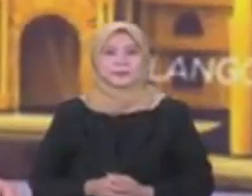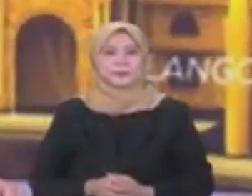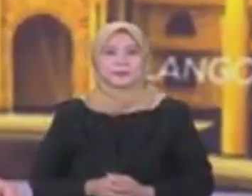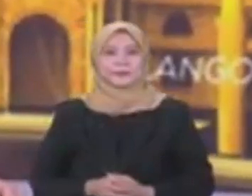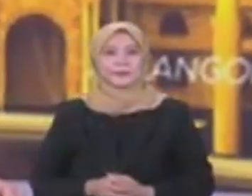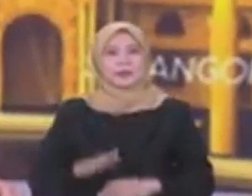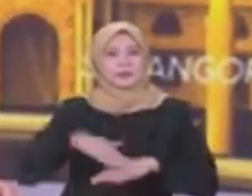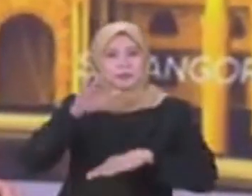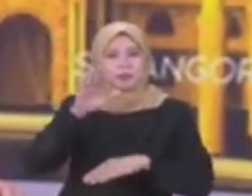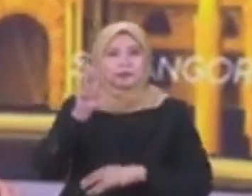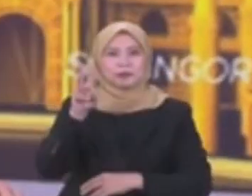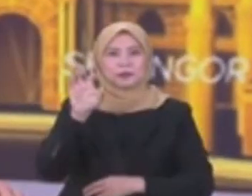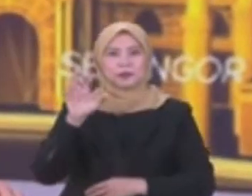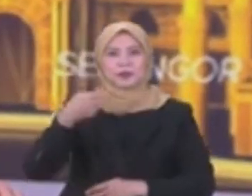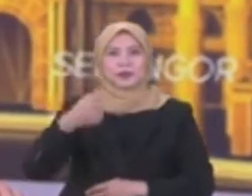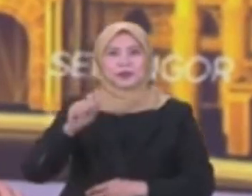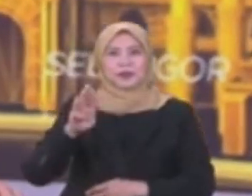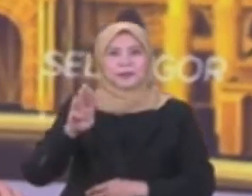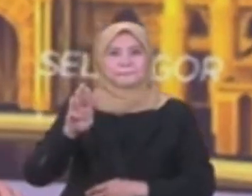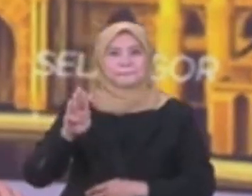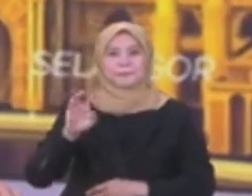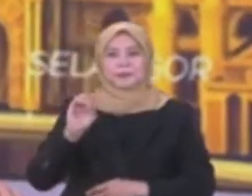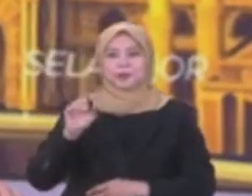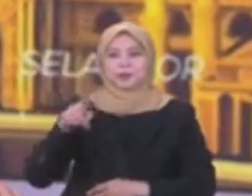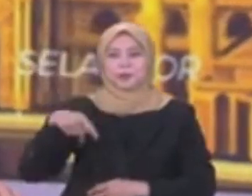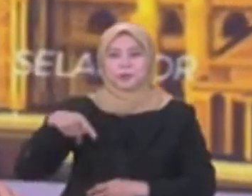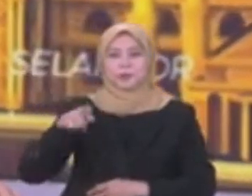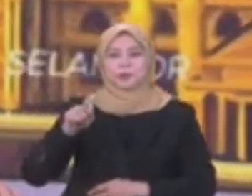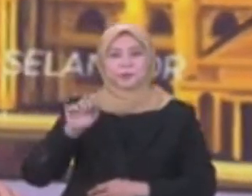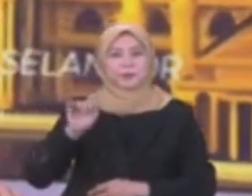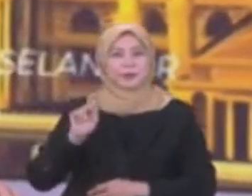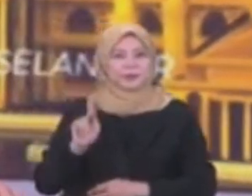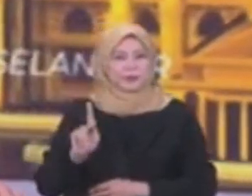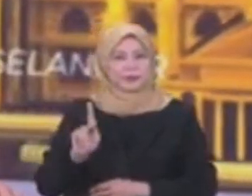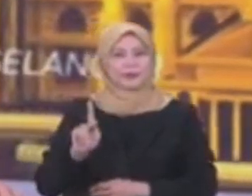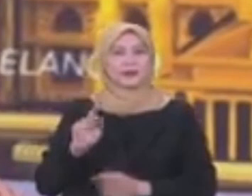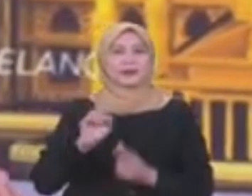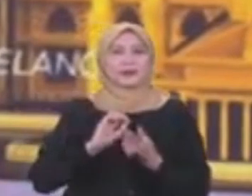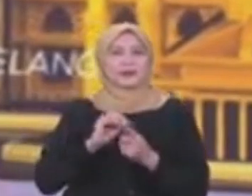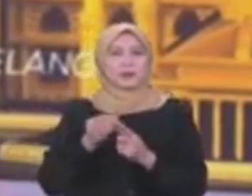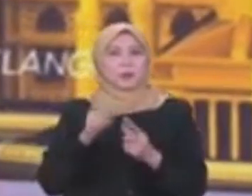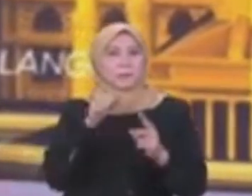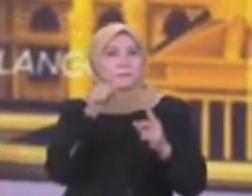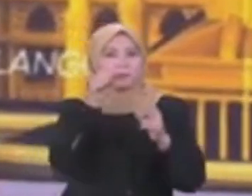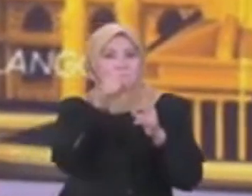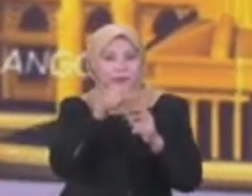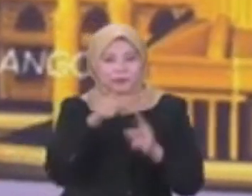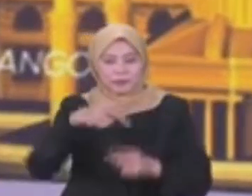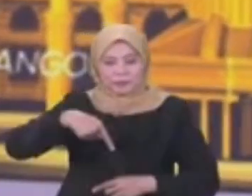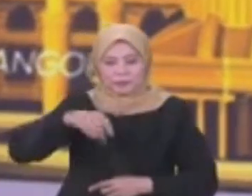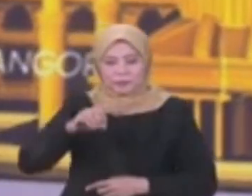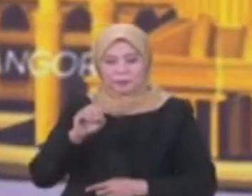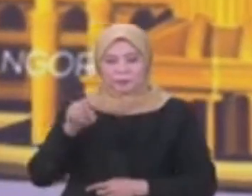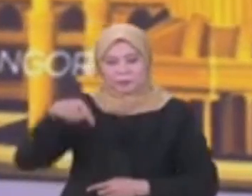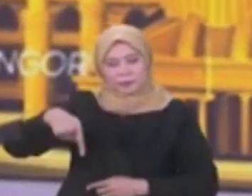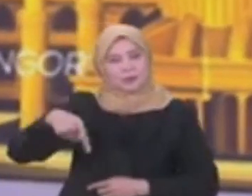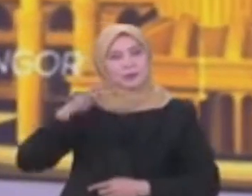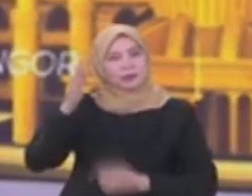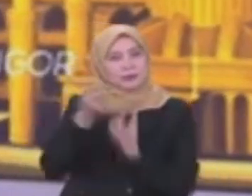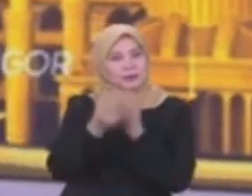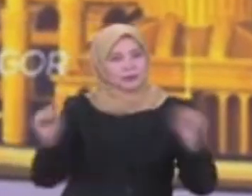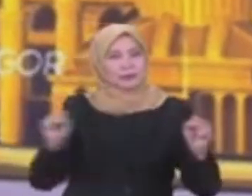Hai lebih 600 hop rangkaian gentian optik titik kehadiran atau point office movie akan